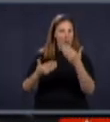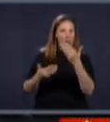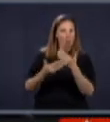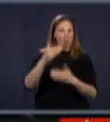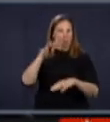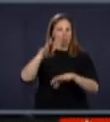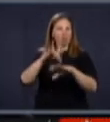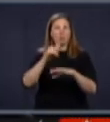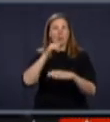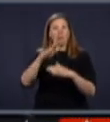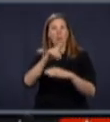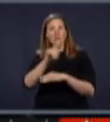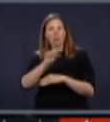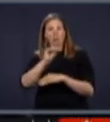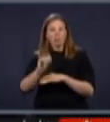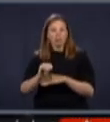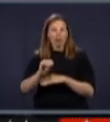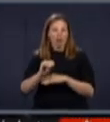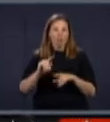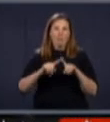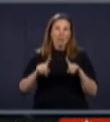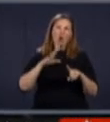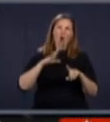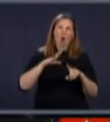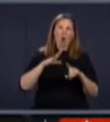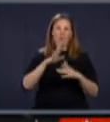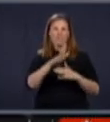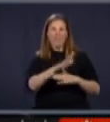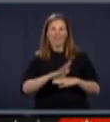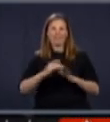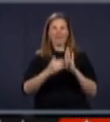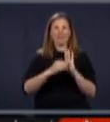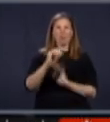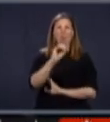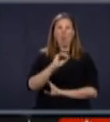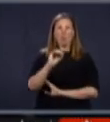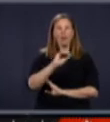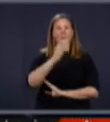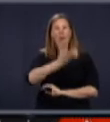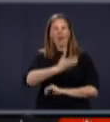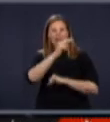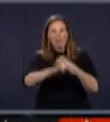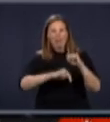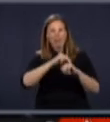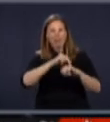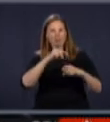%. Évidemment, il y a des régions mitoyennes comme l'Outaouais, la Capitale-Nationale